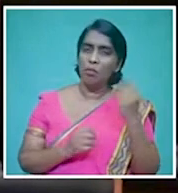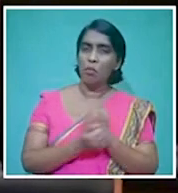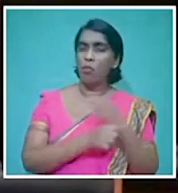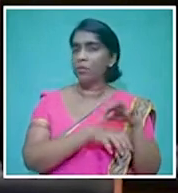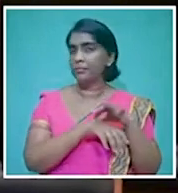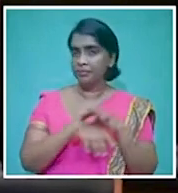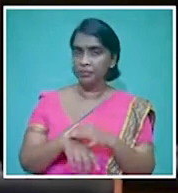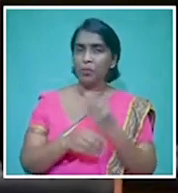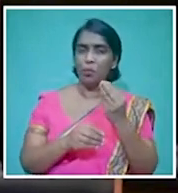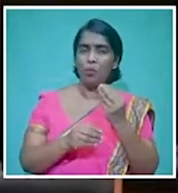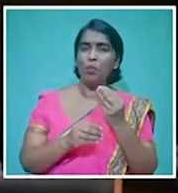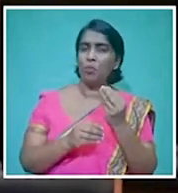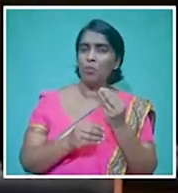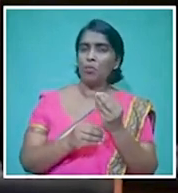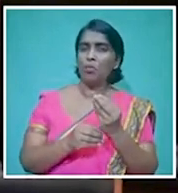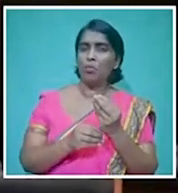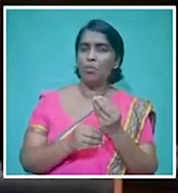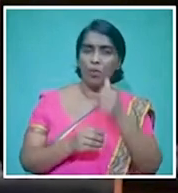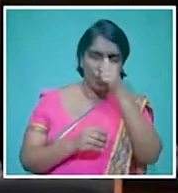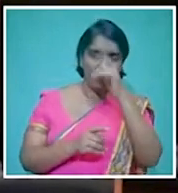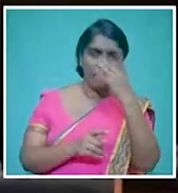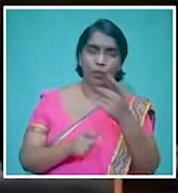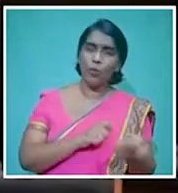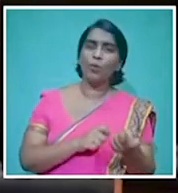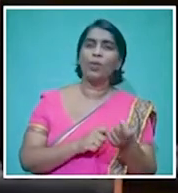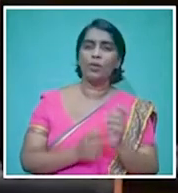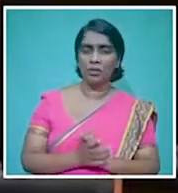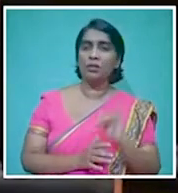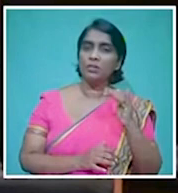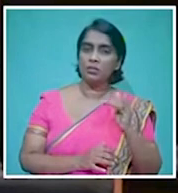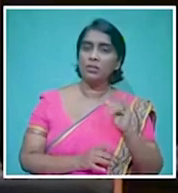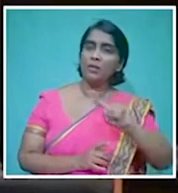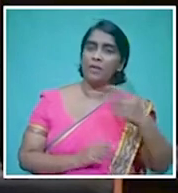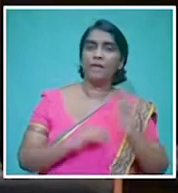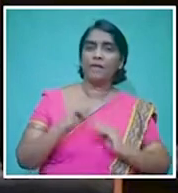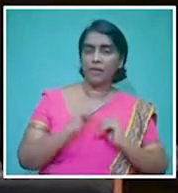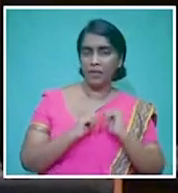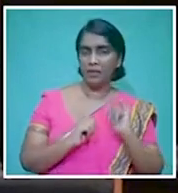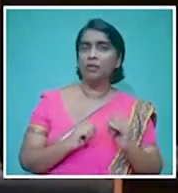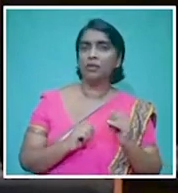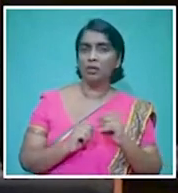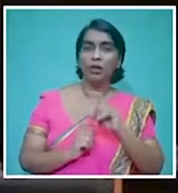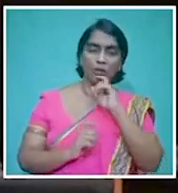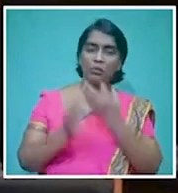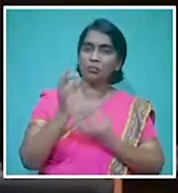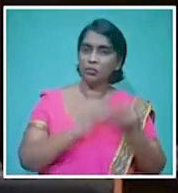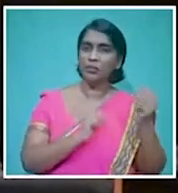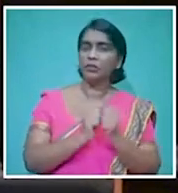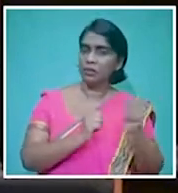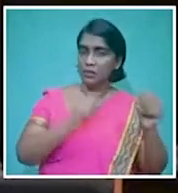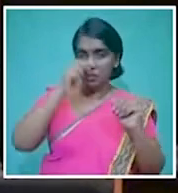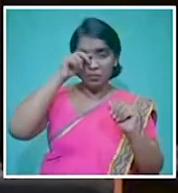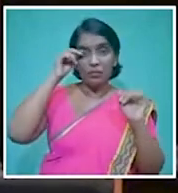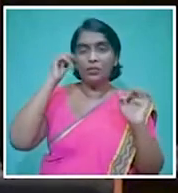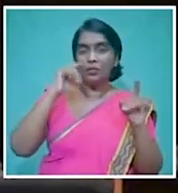ගෙනිහිල්ලා පොඩි හිර මේකක් හොරකමන් නිසා ගහනවා. සමයිට වෙනත් ක්‍රියා කරනවා. ඒවට නඩු දාලා ඒව කරපු අය ඉන්නවා